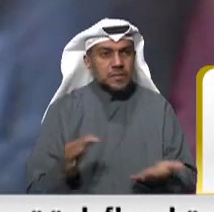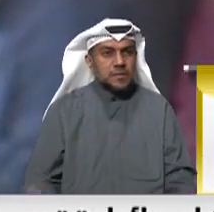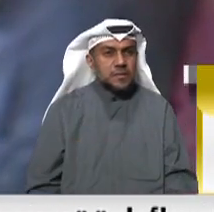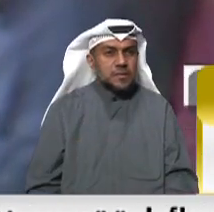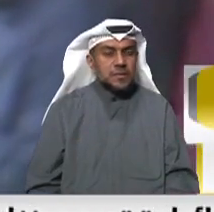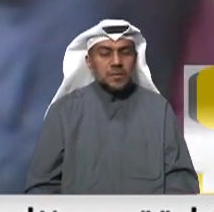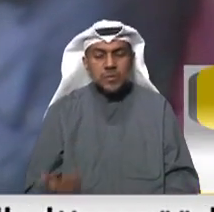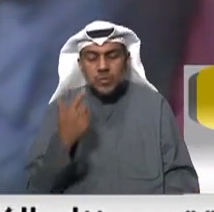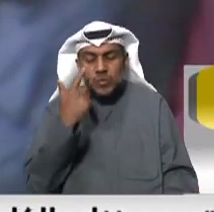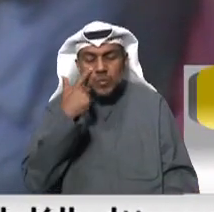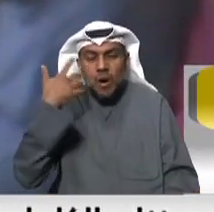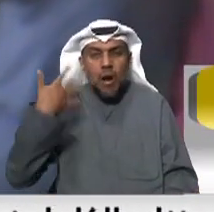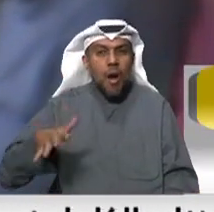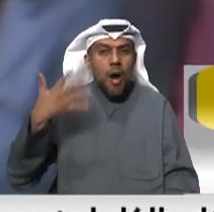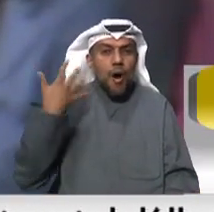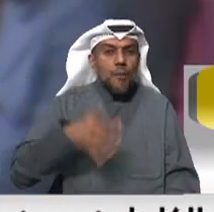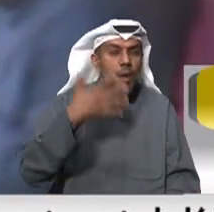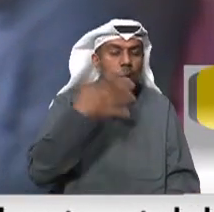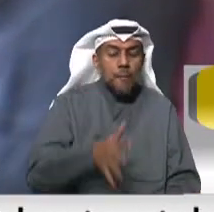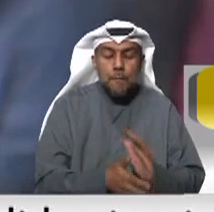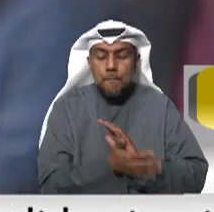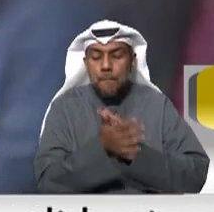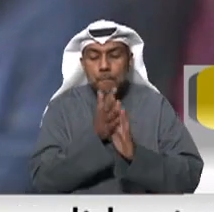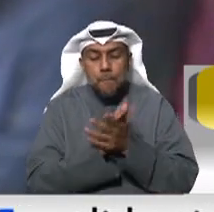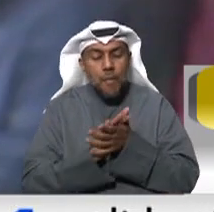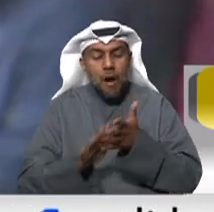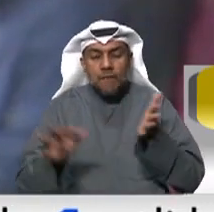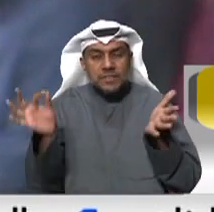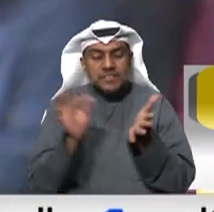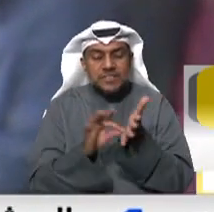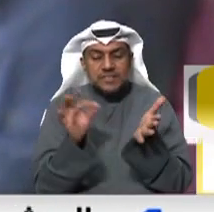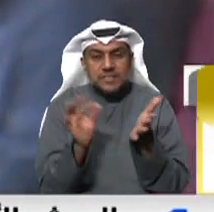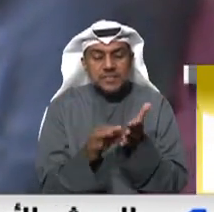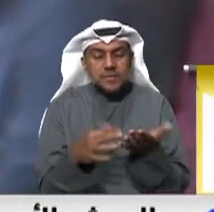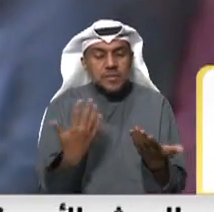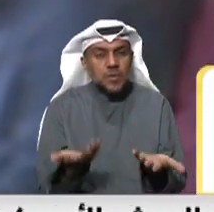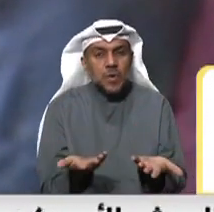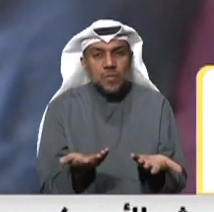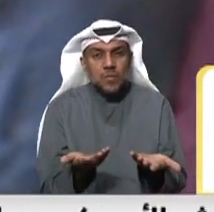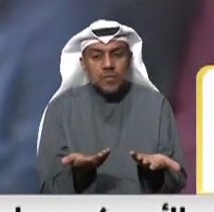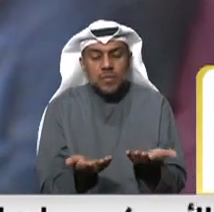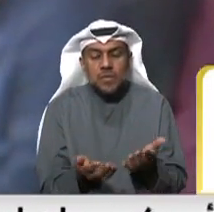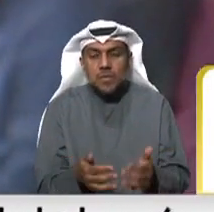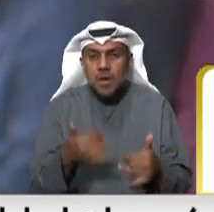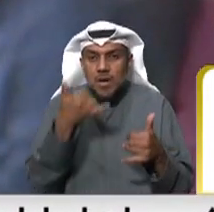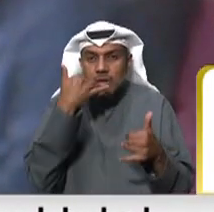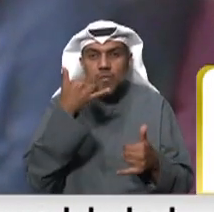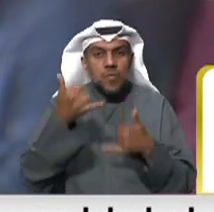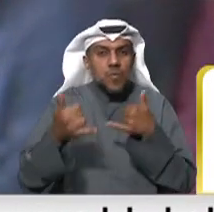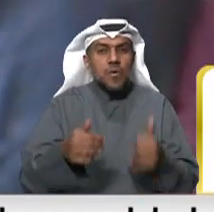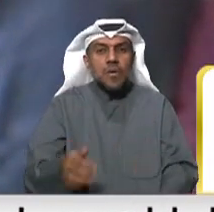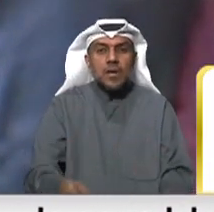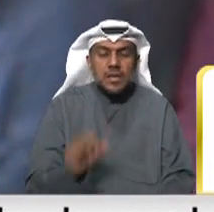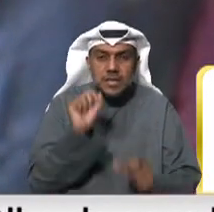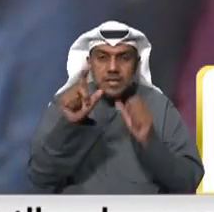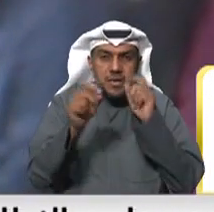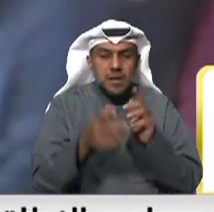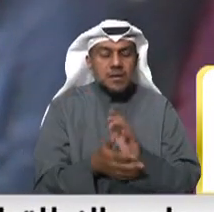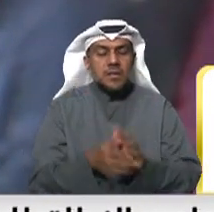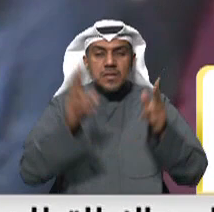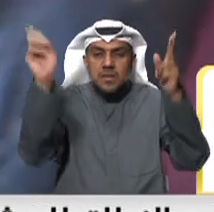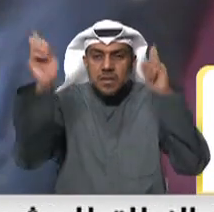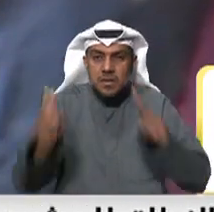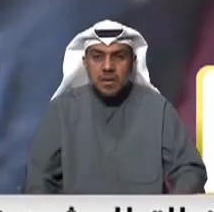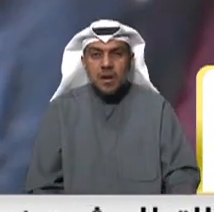وبنيتها التحتية ومصادر الطاقة وكل شيء، وأيضا المخازن التجارية أبيدت، وبالتالي كأن الاحتلال يريد أن